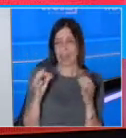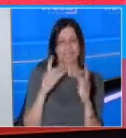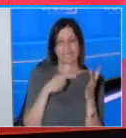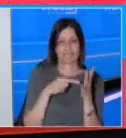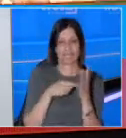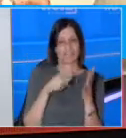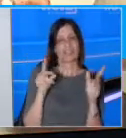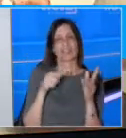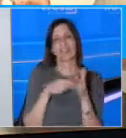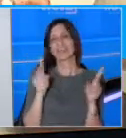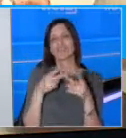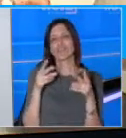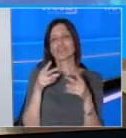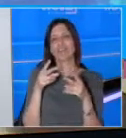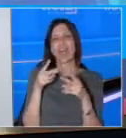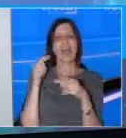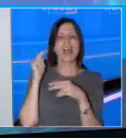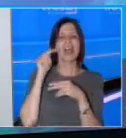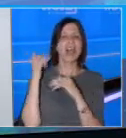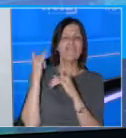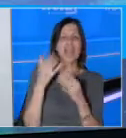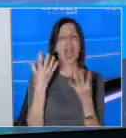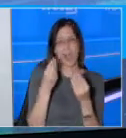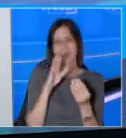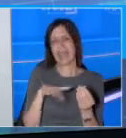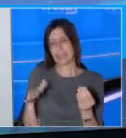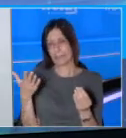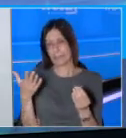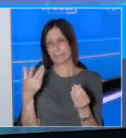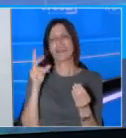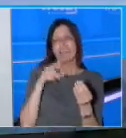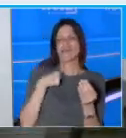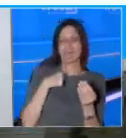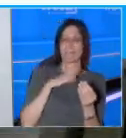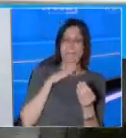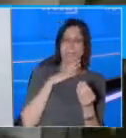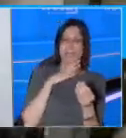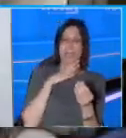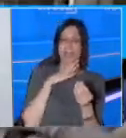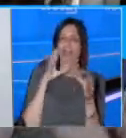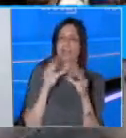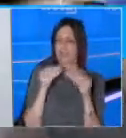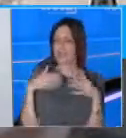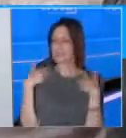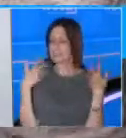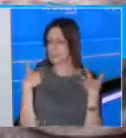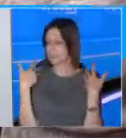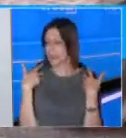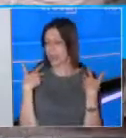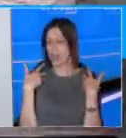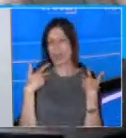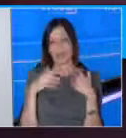כי אי אפשר להכניס הרבה מאוד ילדים וזה. אבל אני, יש לי איזושהי בעיה עקרונית עם השמחה, בפירוש